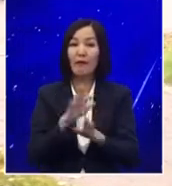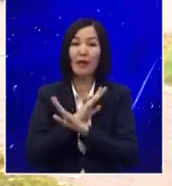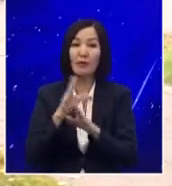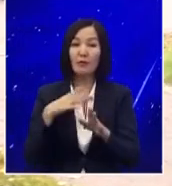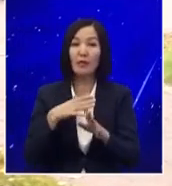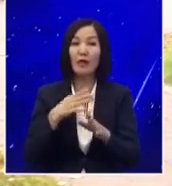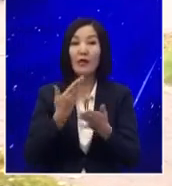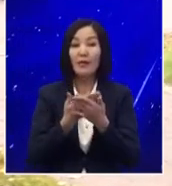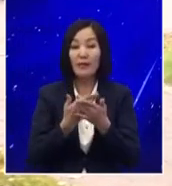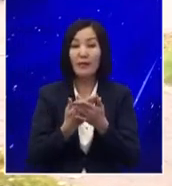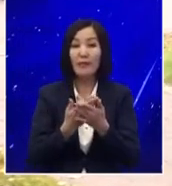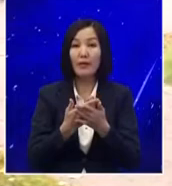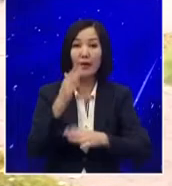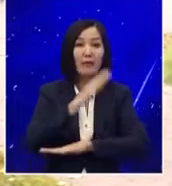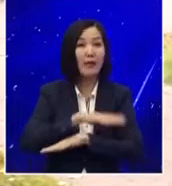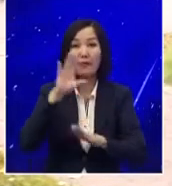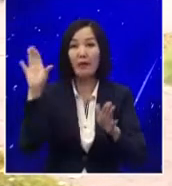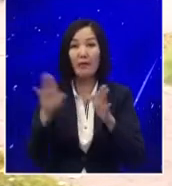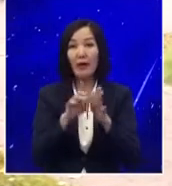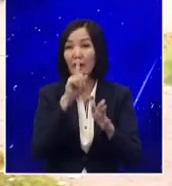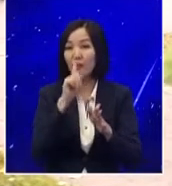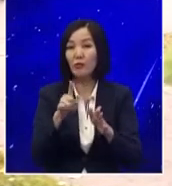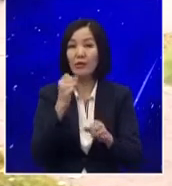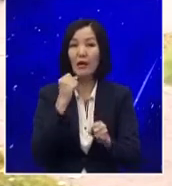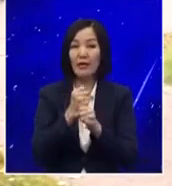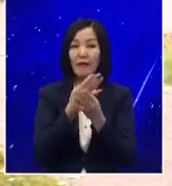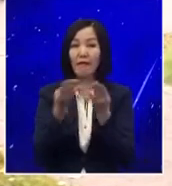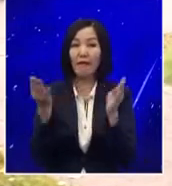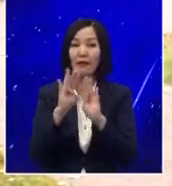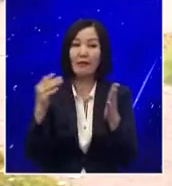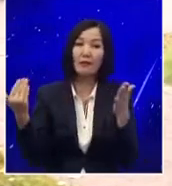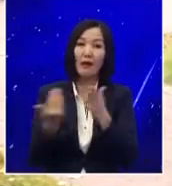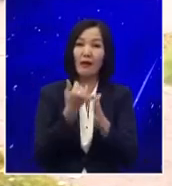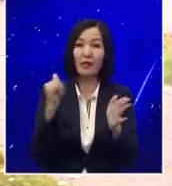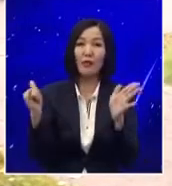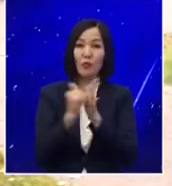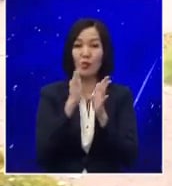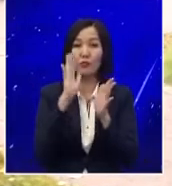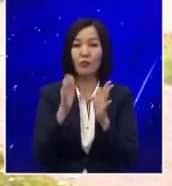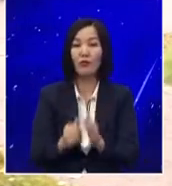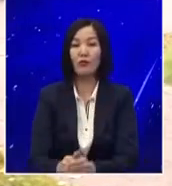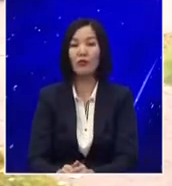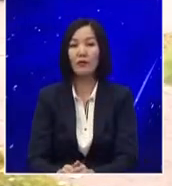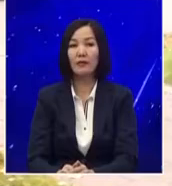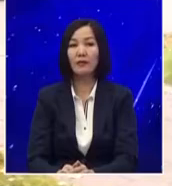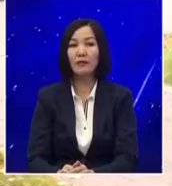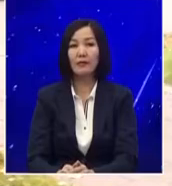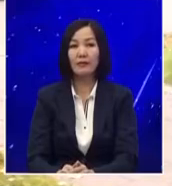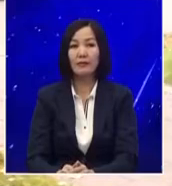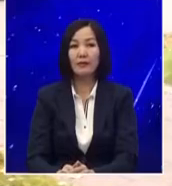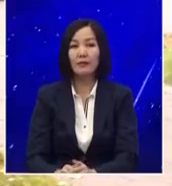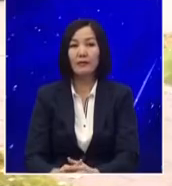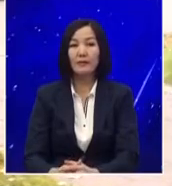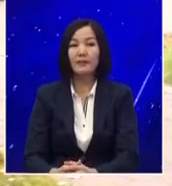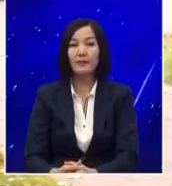Егер тұрғындар тәртіпке бағынбайтын болса, онда қатаң карантин ережелері қайта енгізілуі мүмкін. Азиза Ғазезқызы,